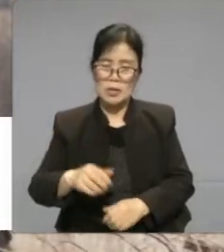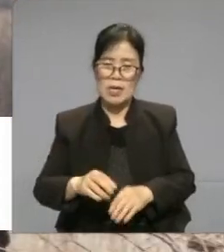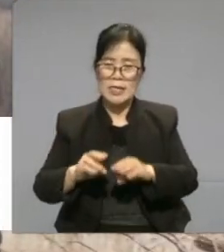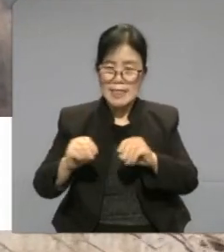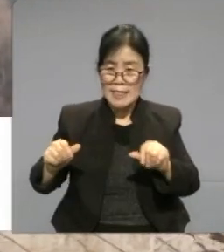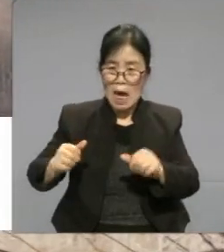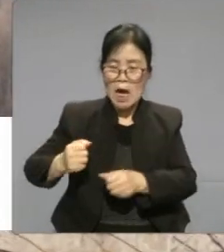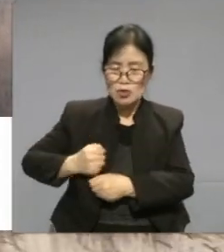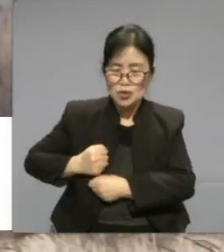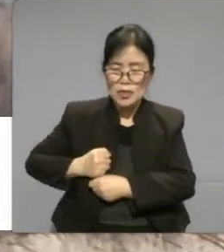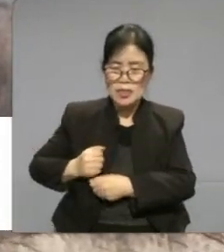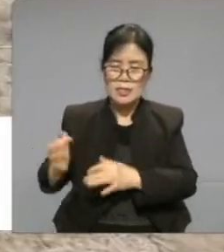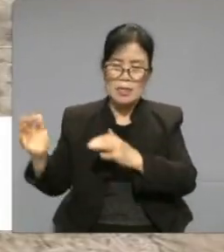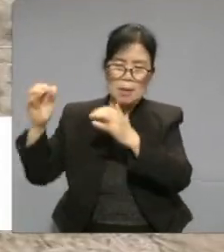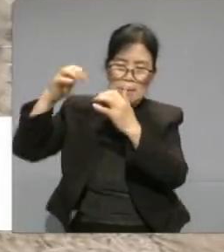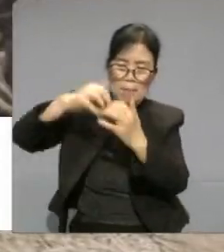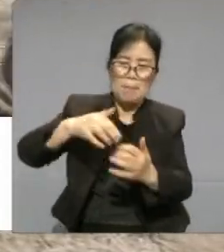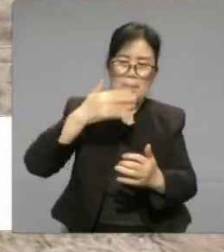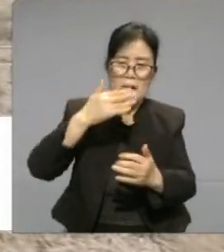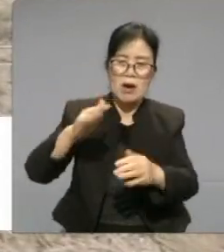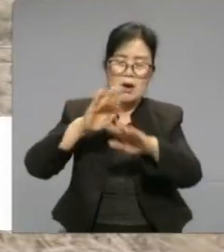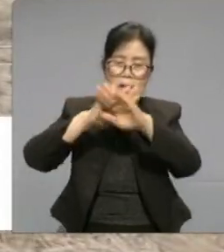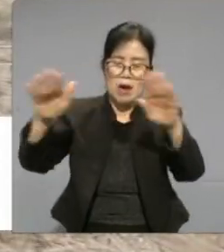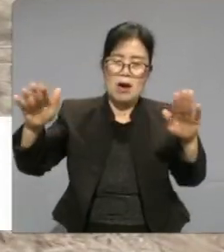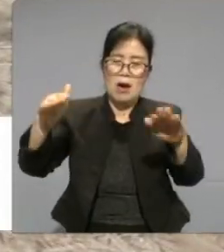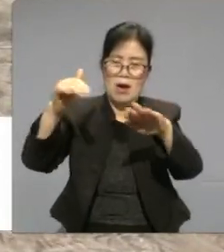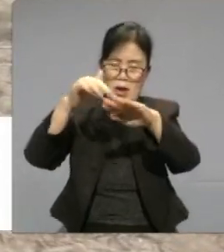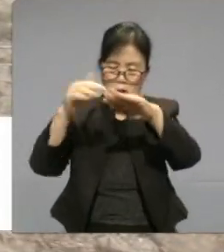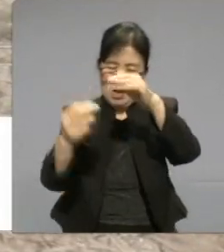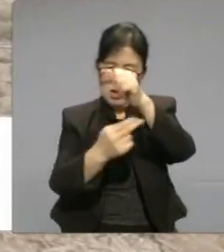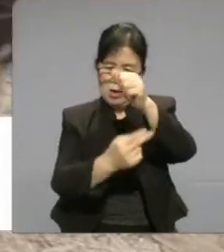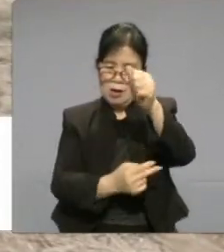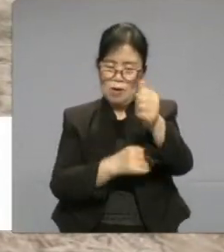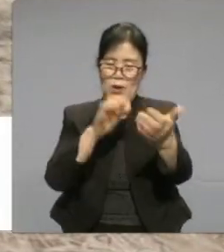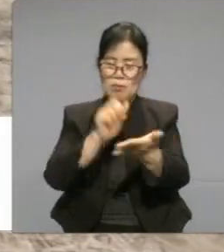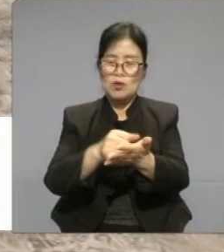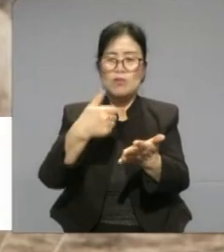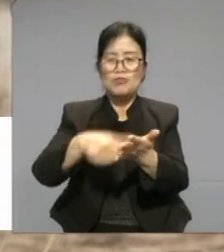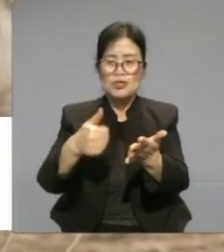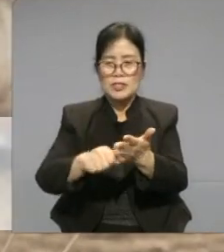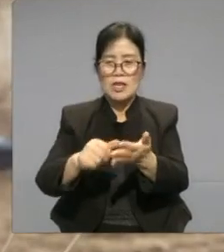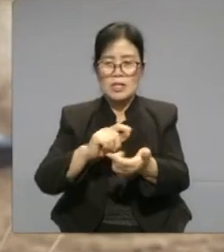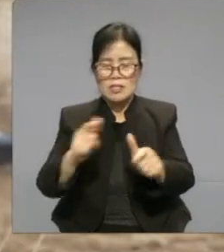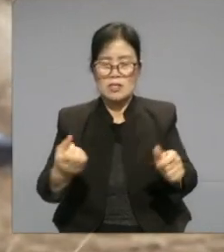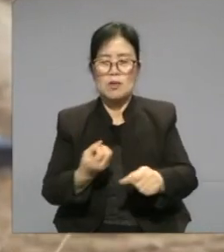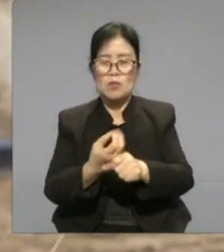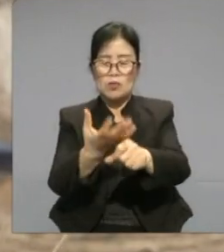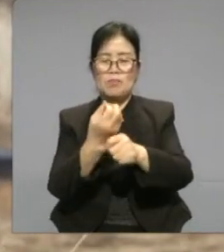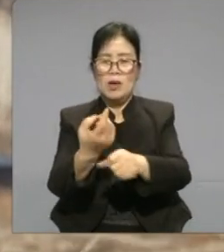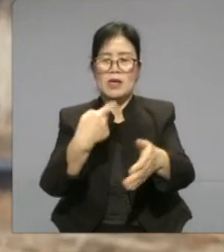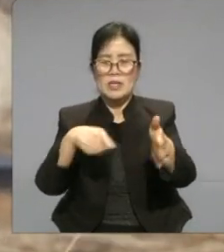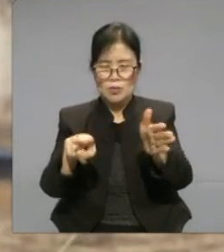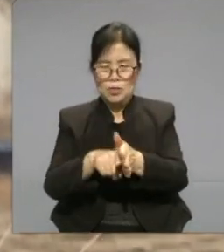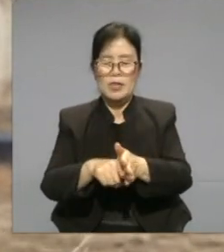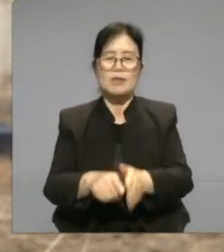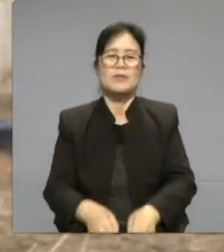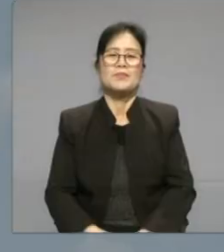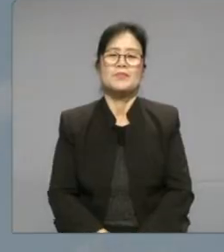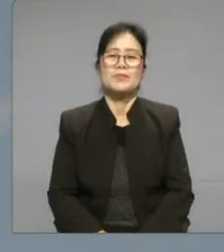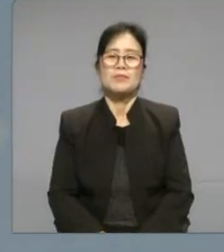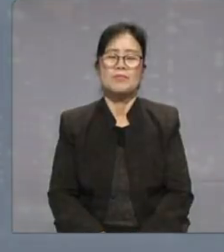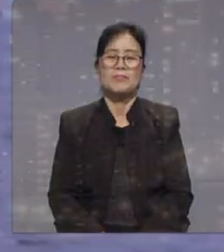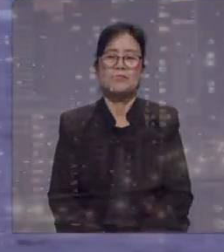지상군이 대거 반격에 나설 수 있는 거점과 교두보를 확보하고 물자 장비를 보급하기 위해 단행됩니다.